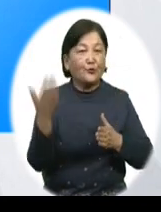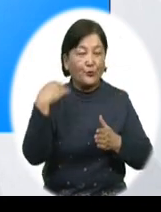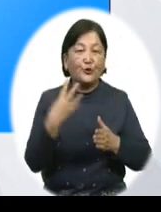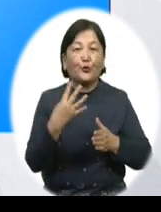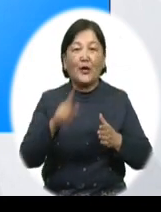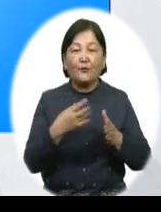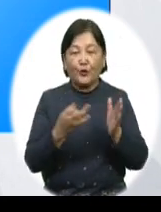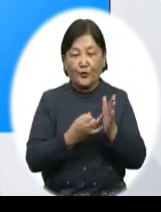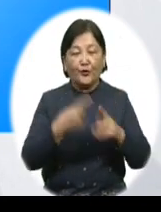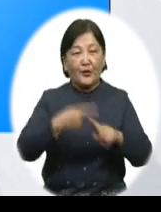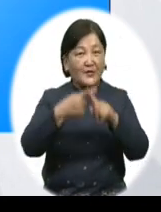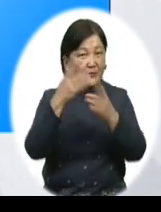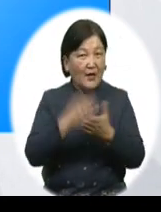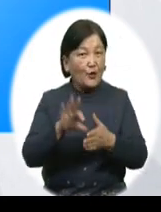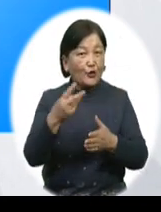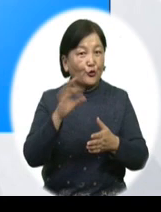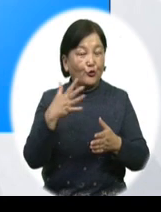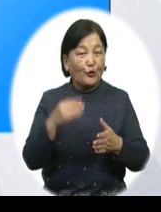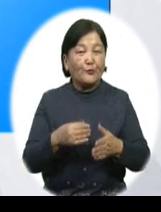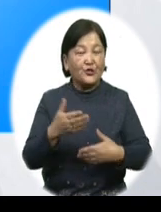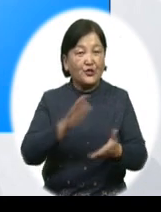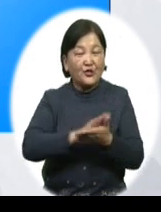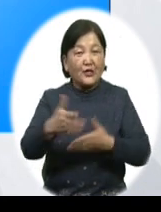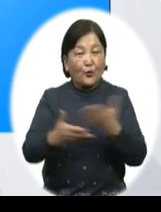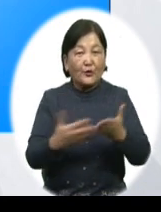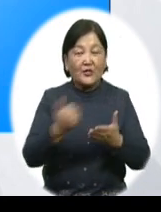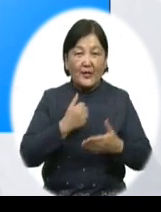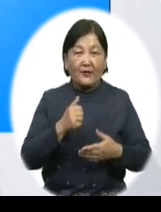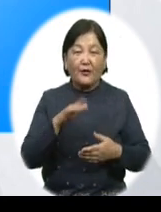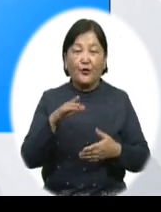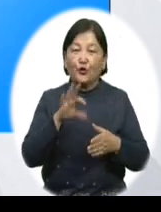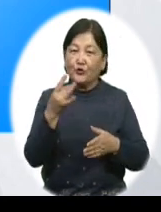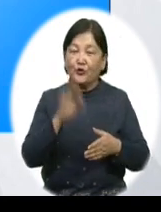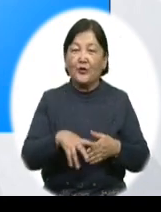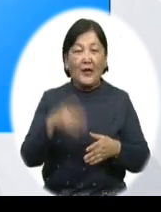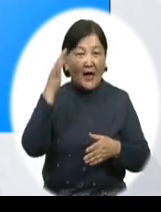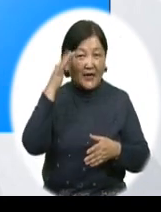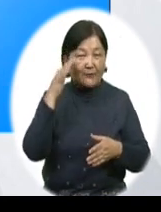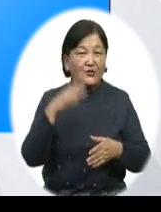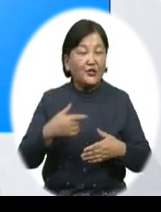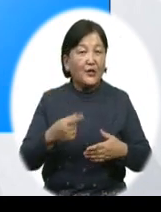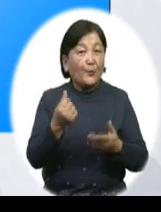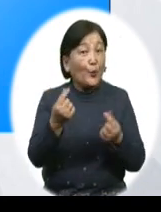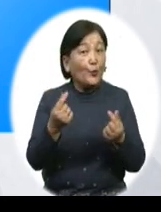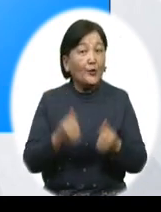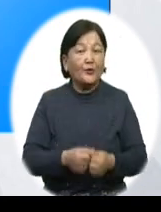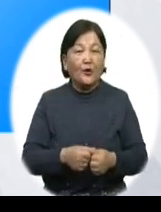буурсан байна. Тоног төхөөрөмж, хөрөнгө оруулалтын шин чанартай тоног төхөөрөмж худалдан авах төсөл арга хэмжээнд зарцуулах зардал